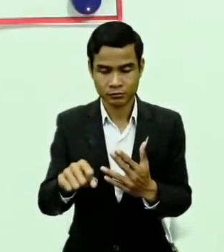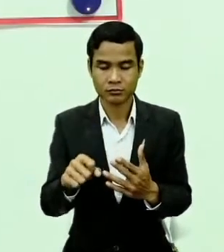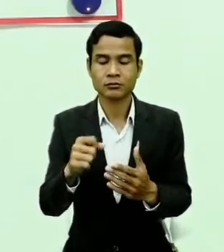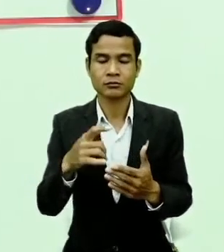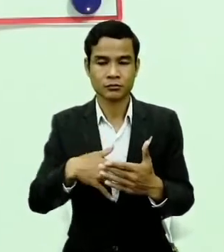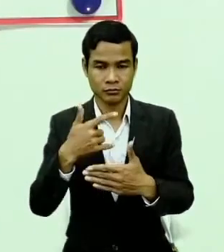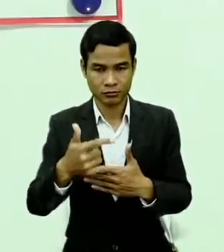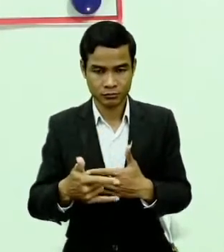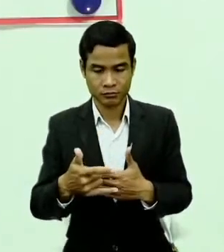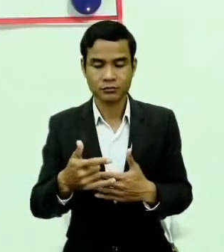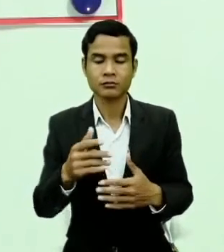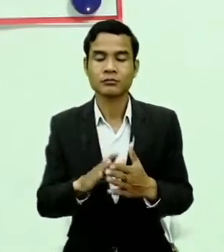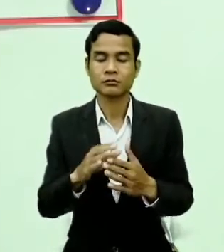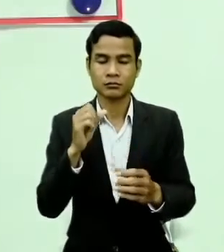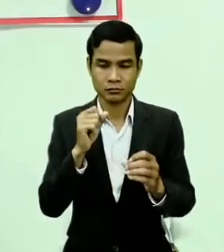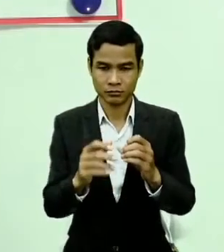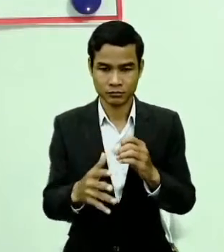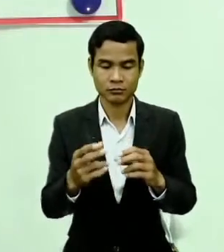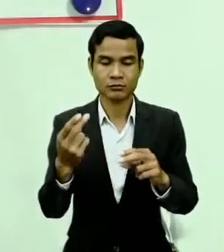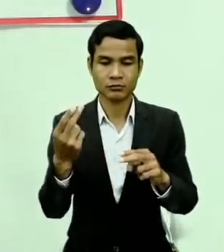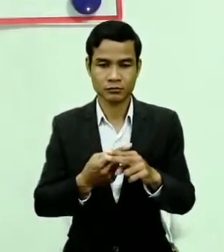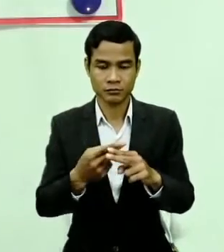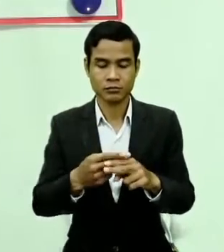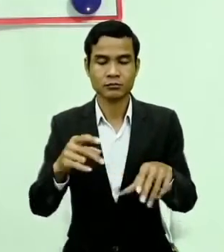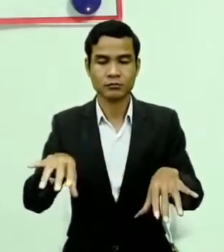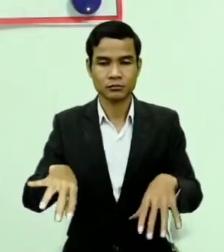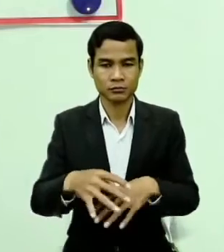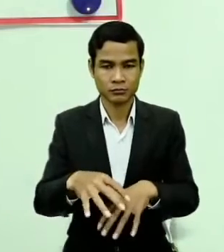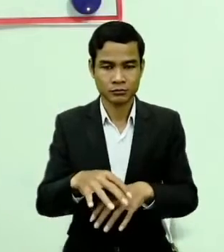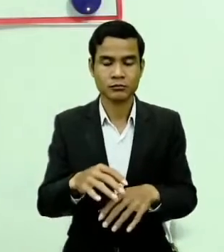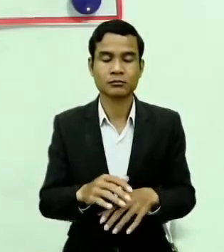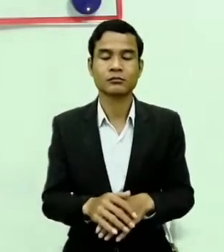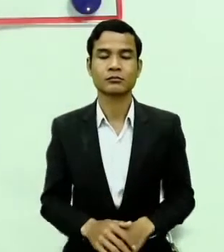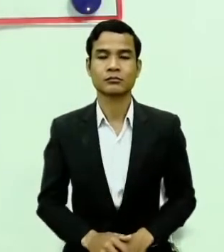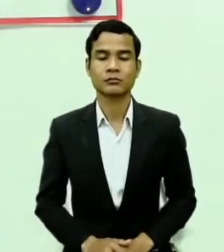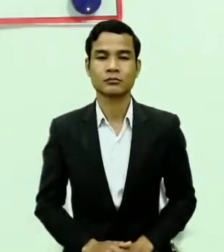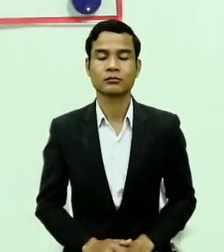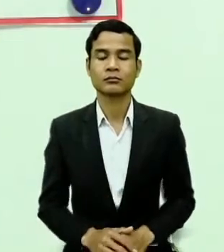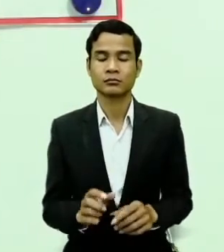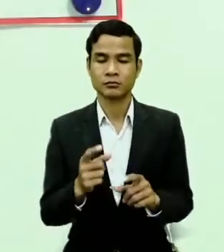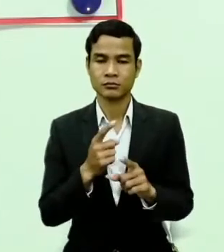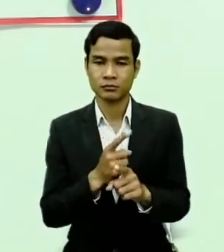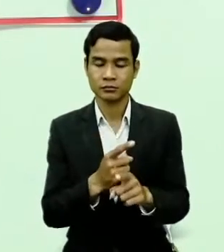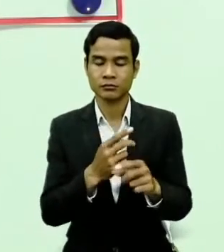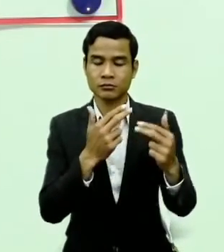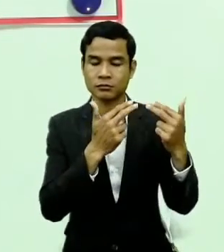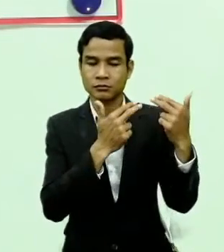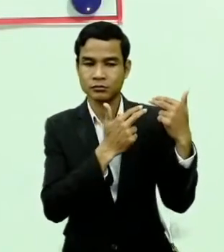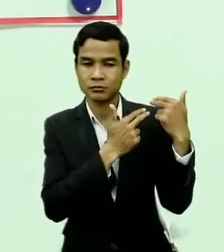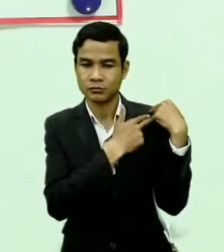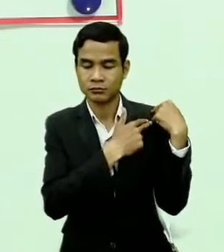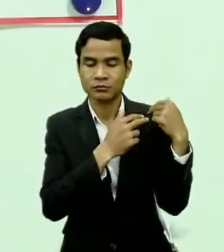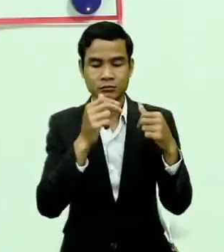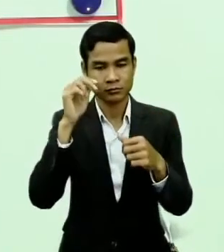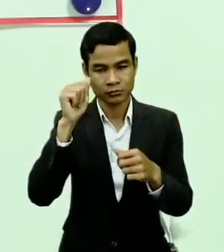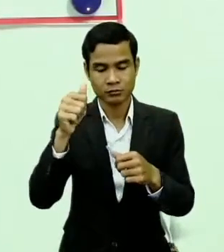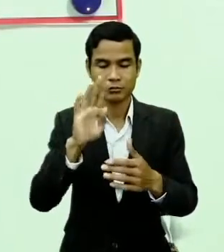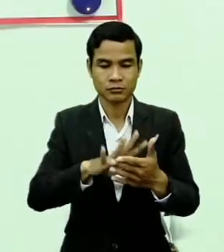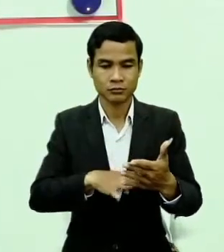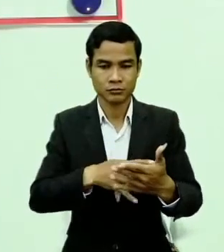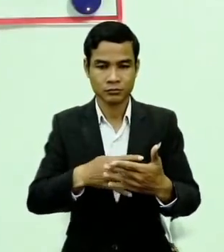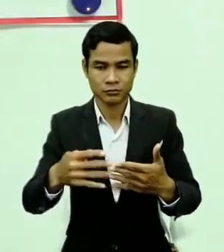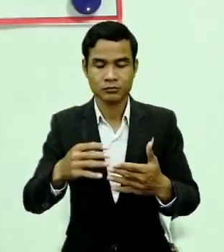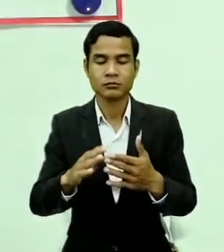bằng tọa mốc chắp đàm ạ nụ vọt sạc cao mập hiếp tám tuôn nì tí nâng phàn